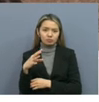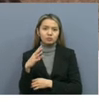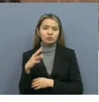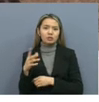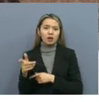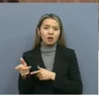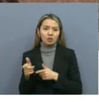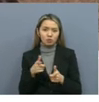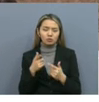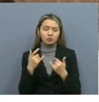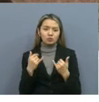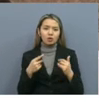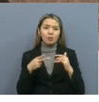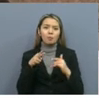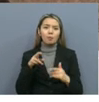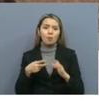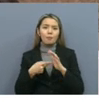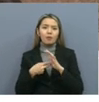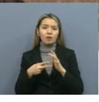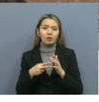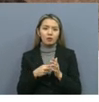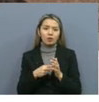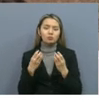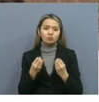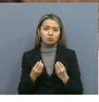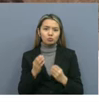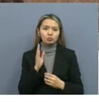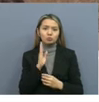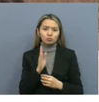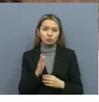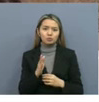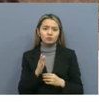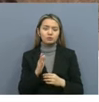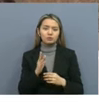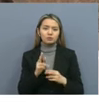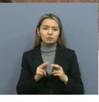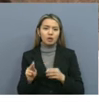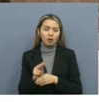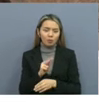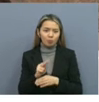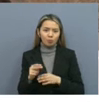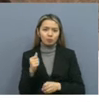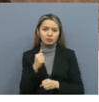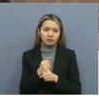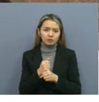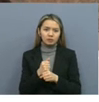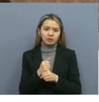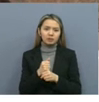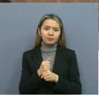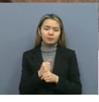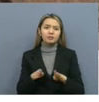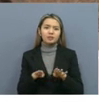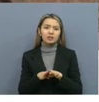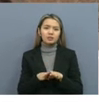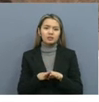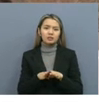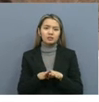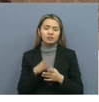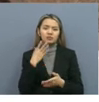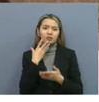жарықтандырды. Енді жоспар бойынша әлі екі көшені жарықтандыруға сол жоспарлап отыр. Осындай міне осылай кәсіпкерлер елге